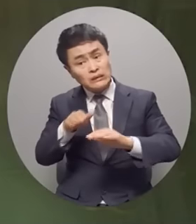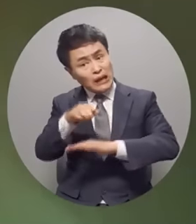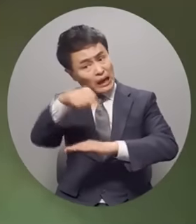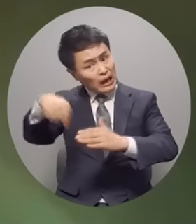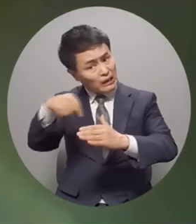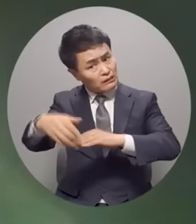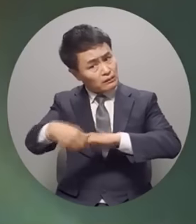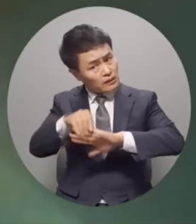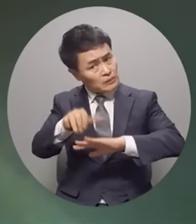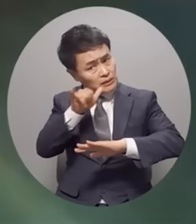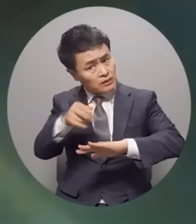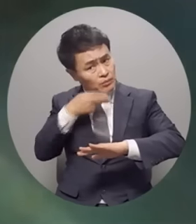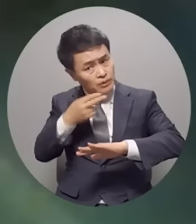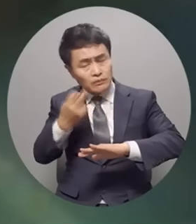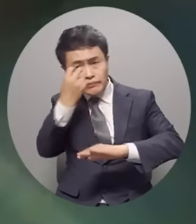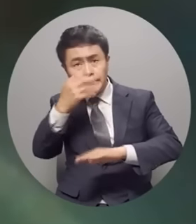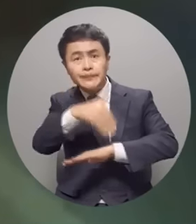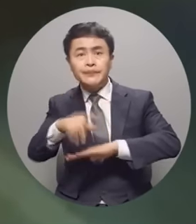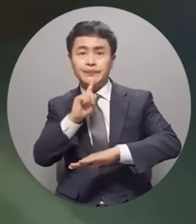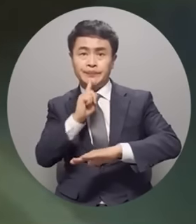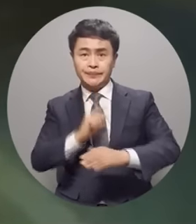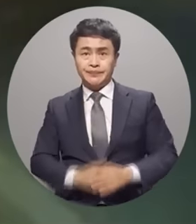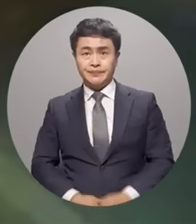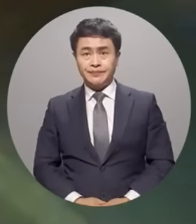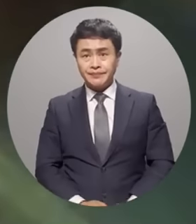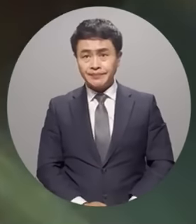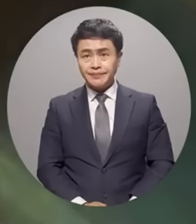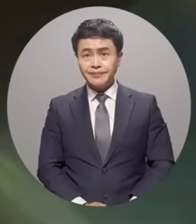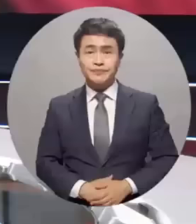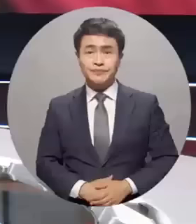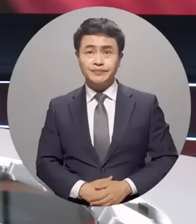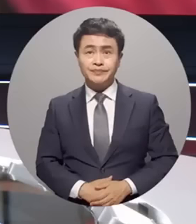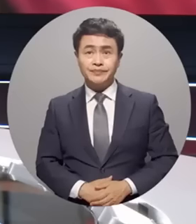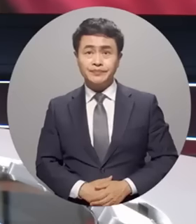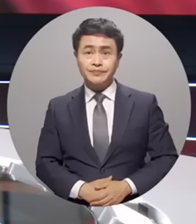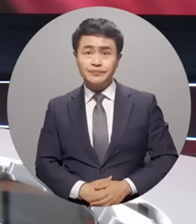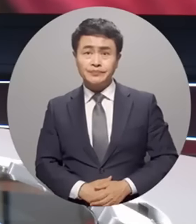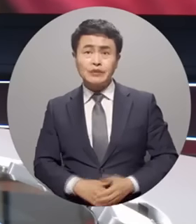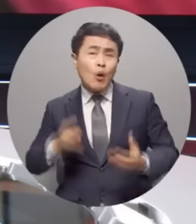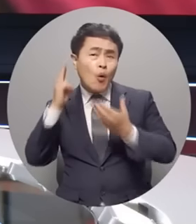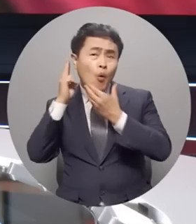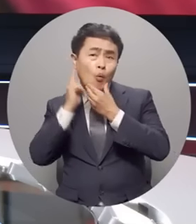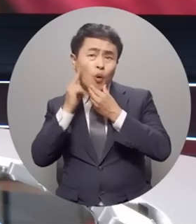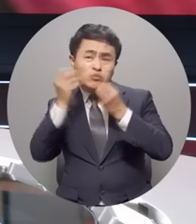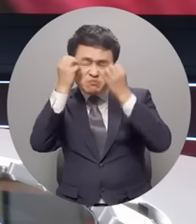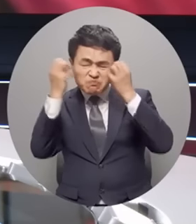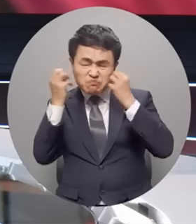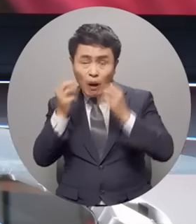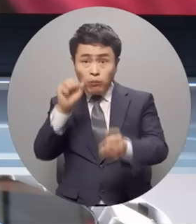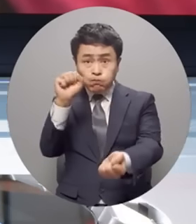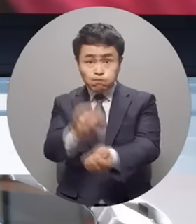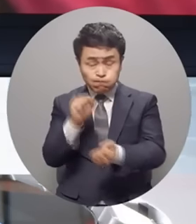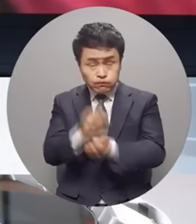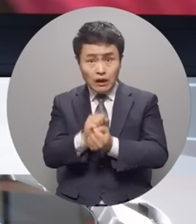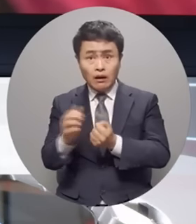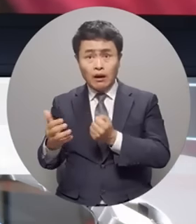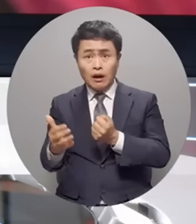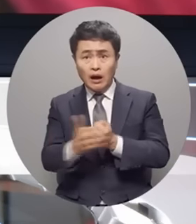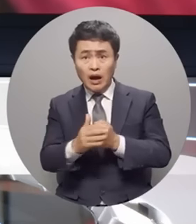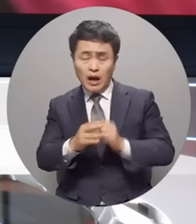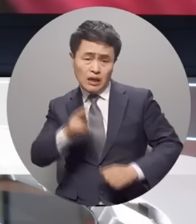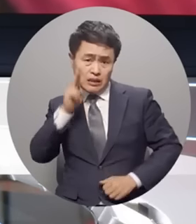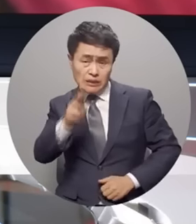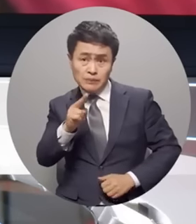등을 살필 계획입니다. MBC 뉴스 김현지입니다. 원숭이 두창 바이러스 감염으로 인한 급성